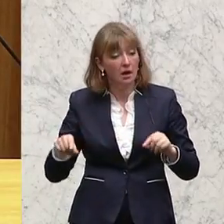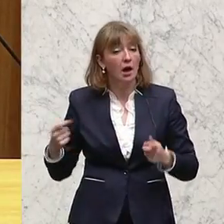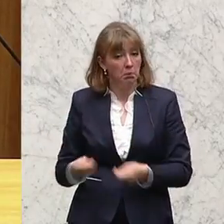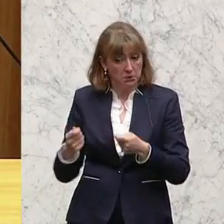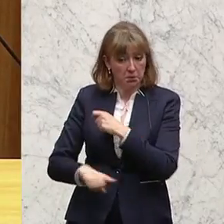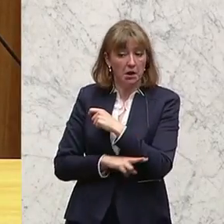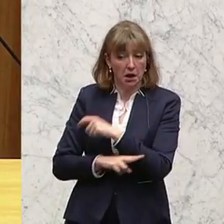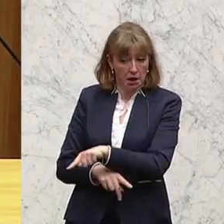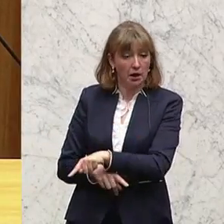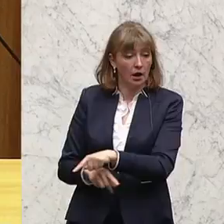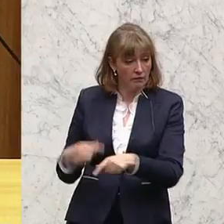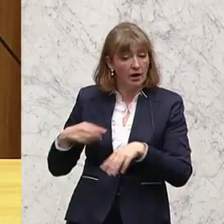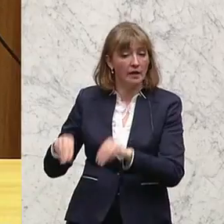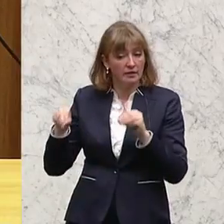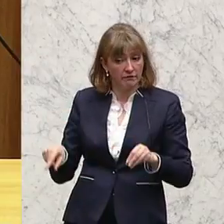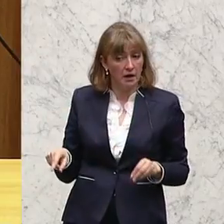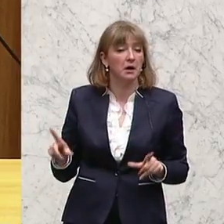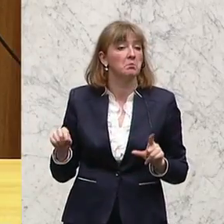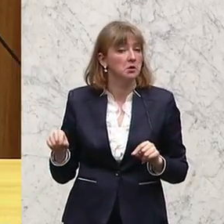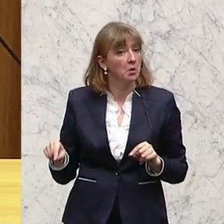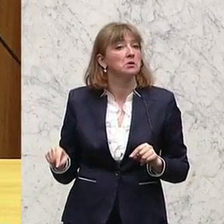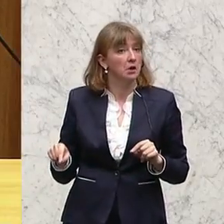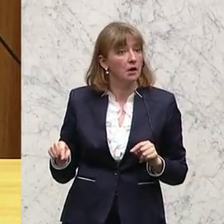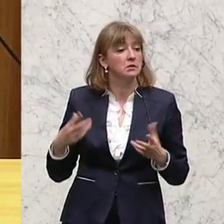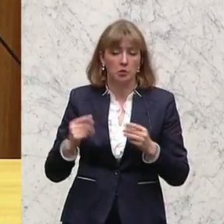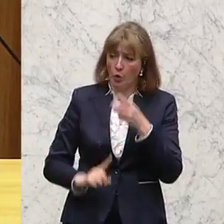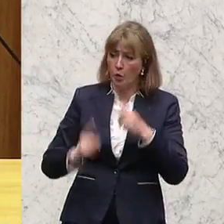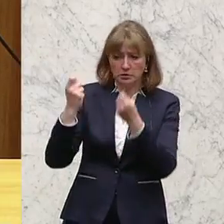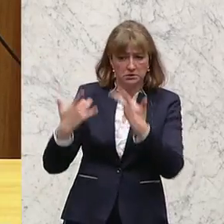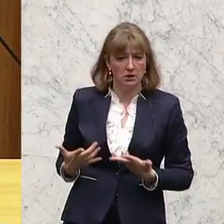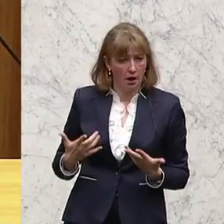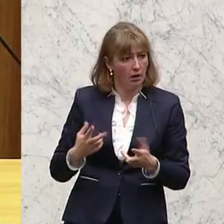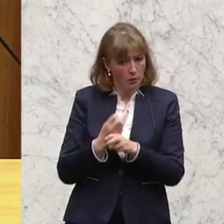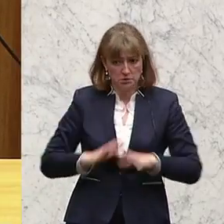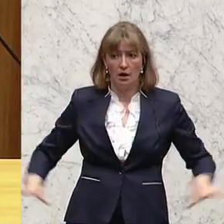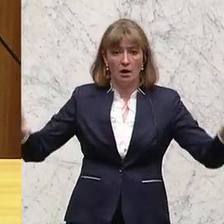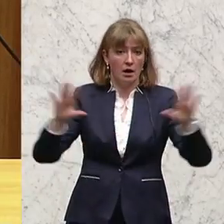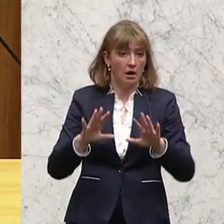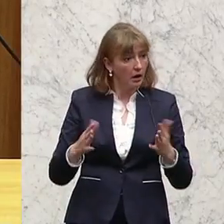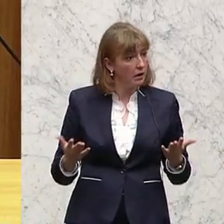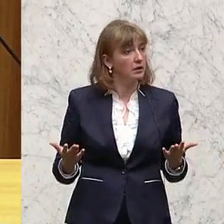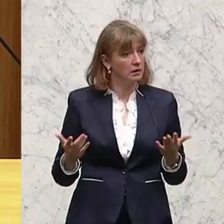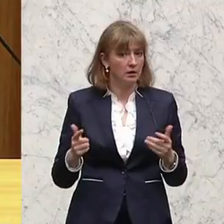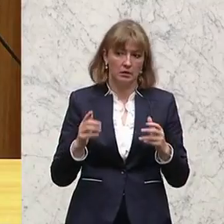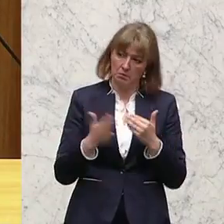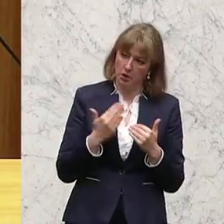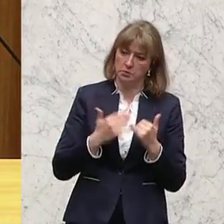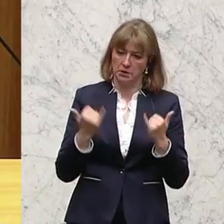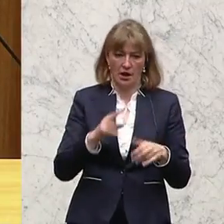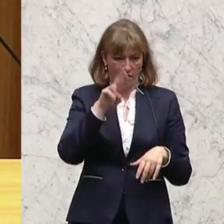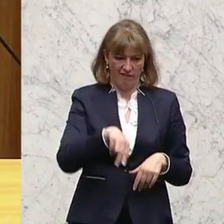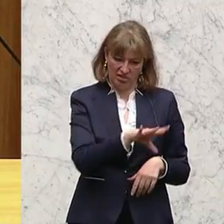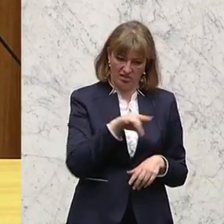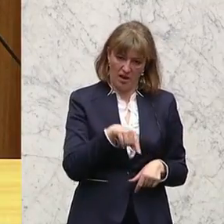betriebliche Lehre angefangen. Das ist mit Abstand der höchste Wert in ganz Österreich. Und wenn Sie jetzt zum Beispiel